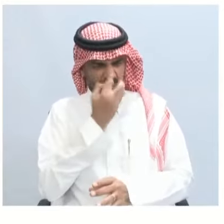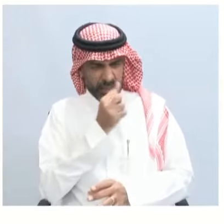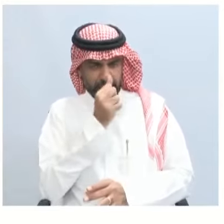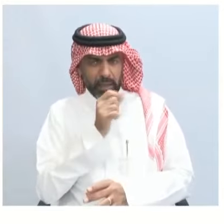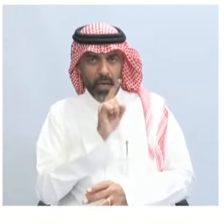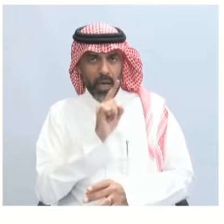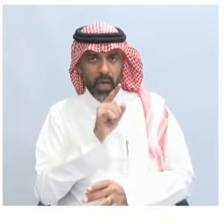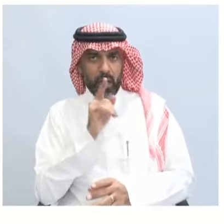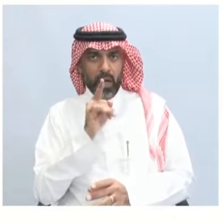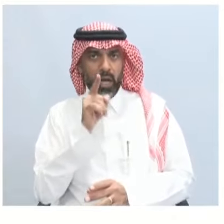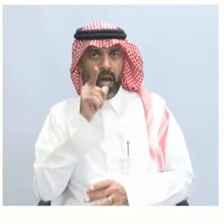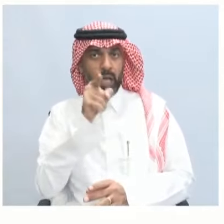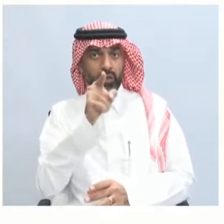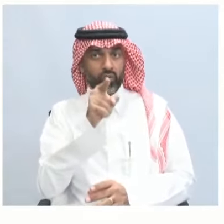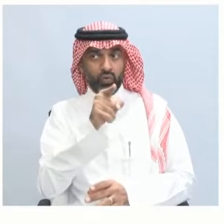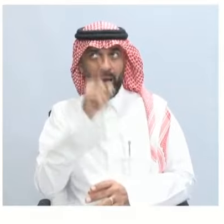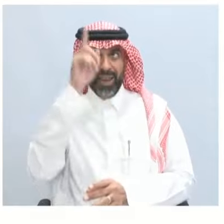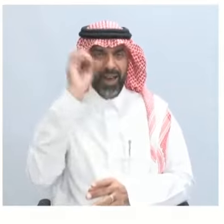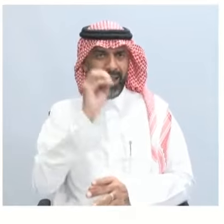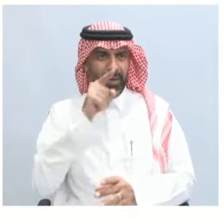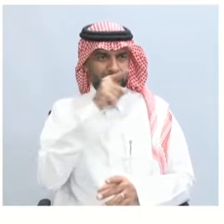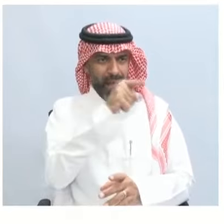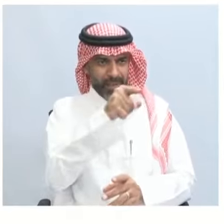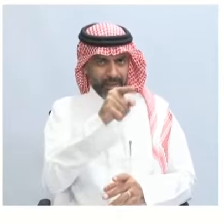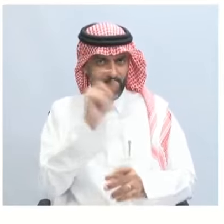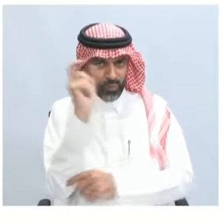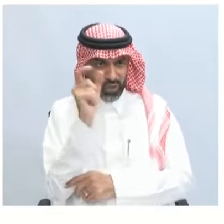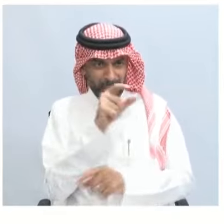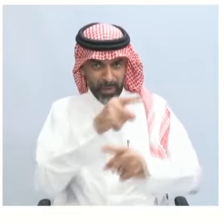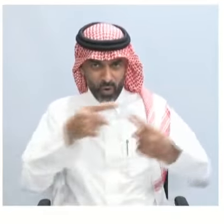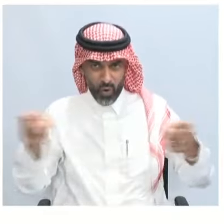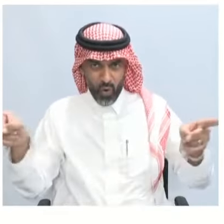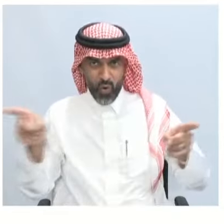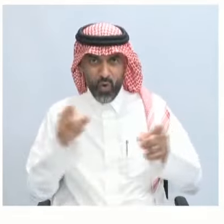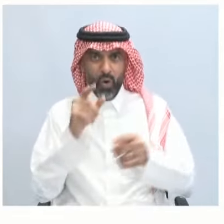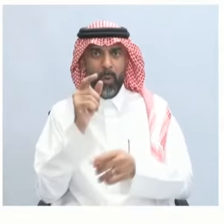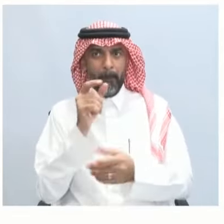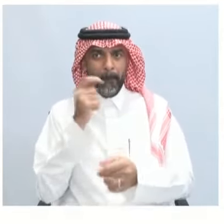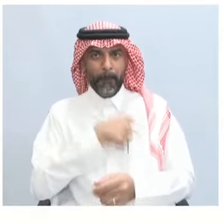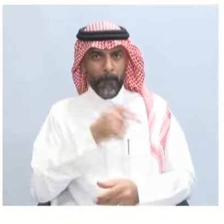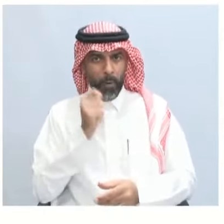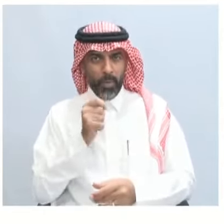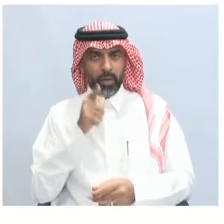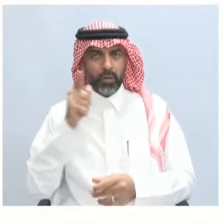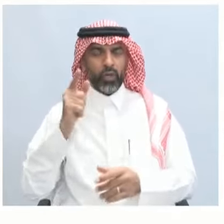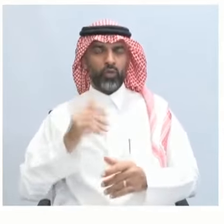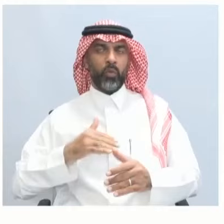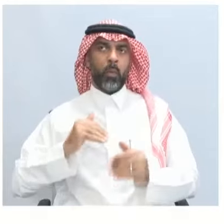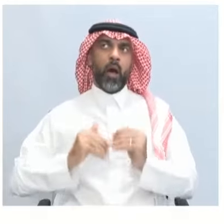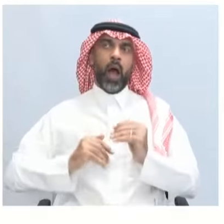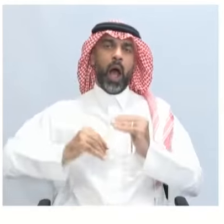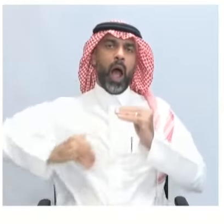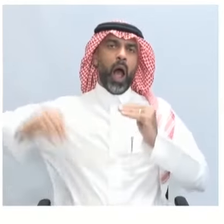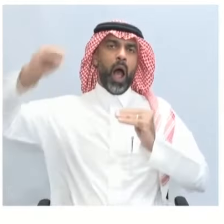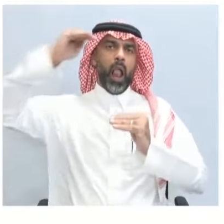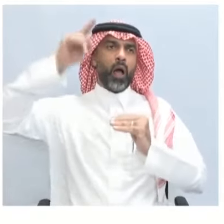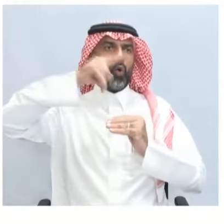مؤمنين فلهذا نقول من نتائج التوحيد ان التوحيد هو سبيل العزه والشرف والرفعه والعلو تكون في